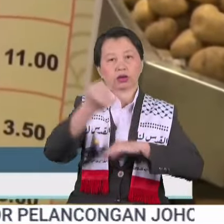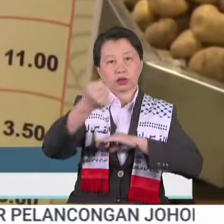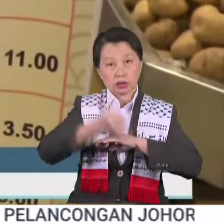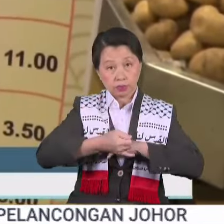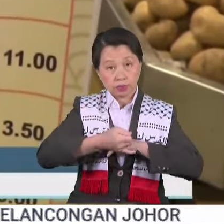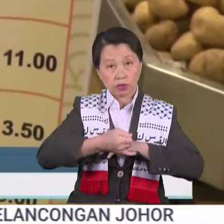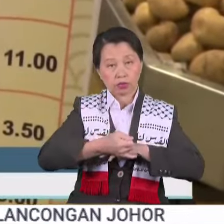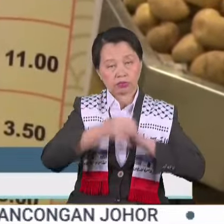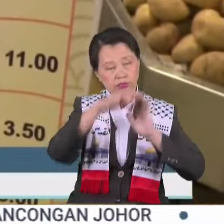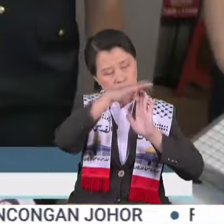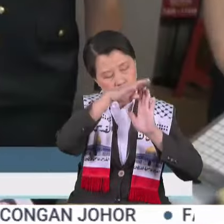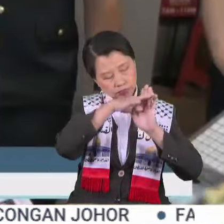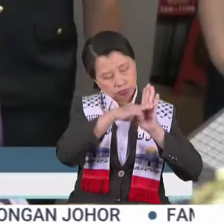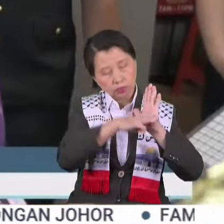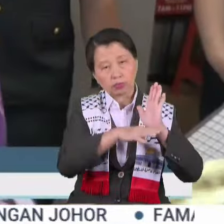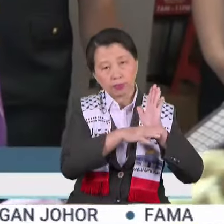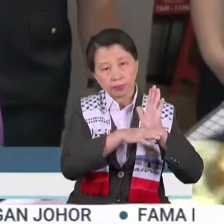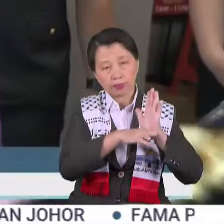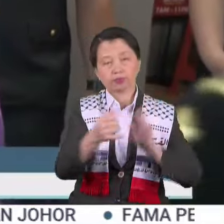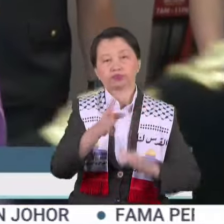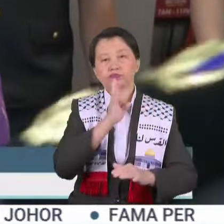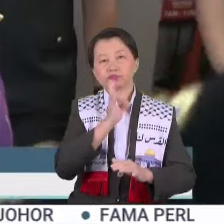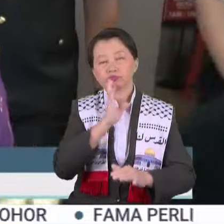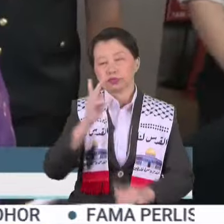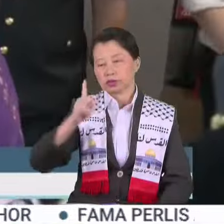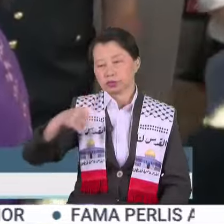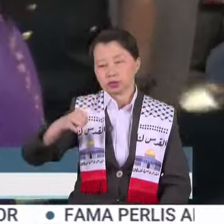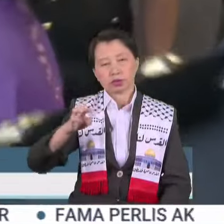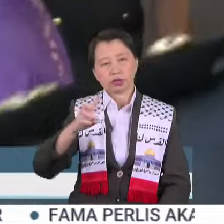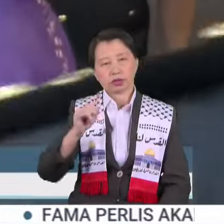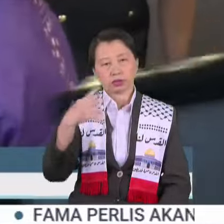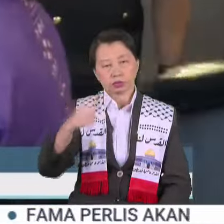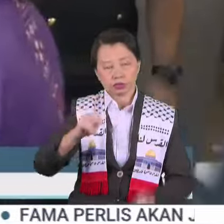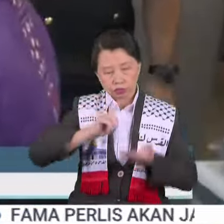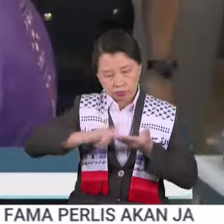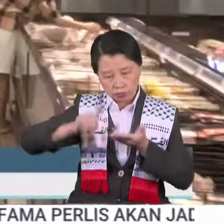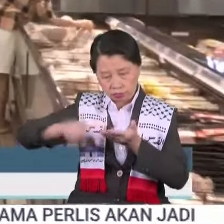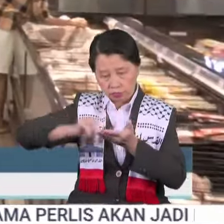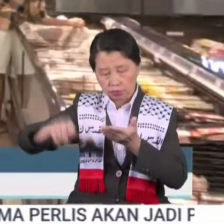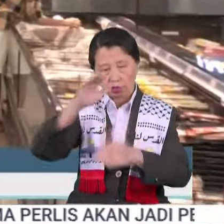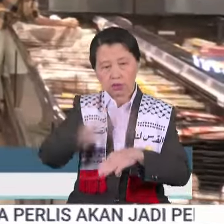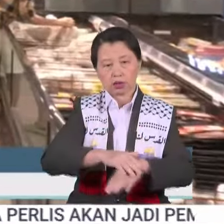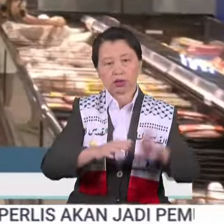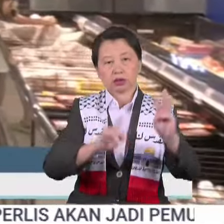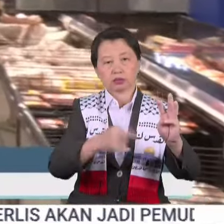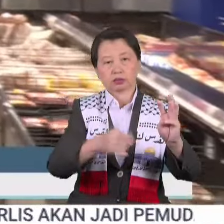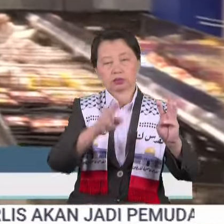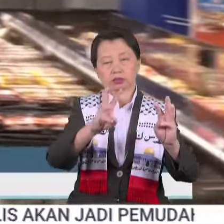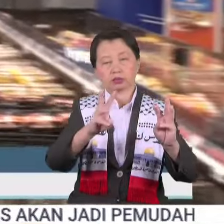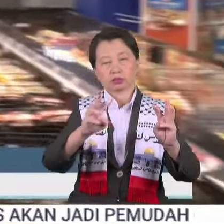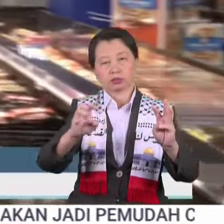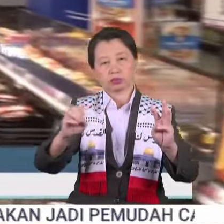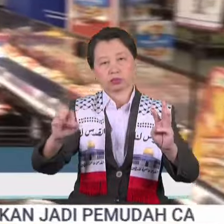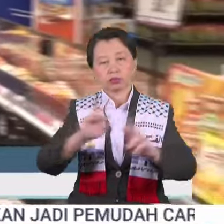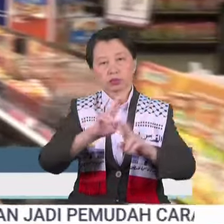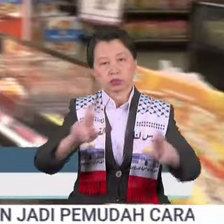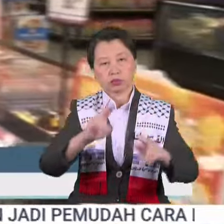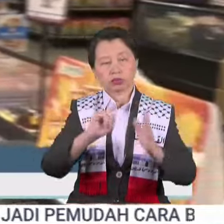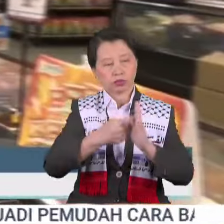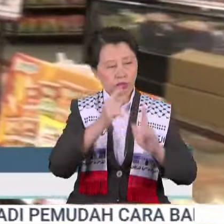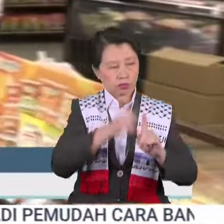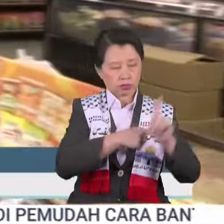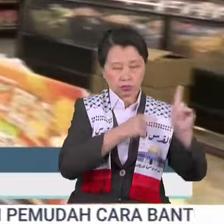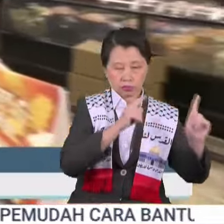itu, Zulfami memaklumkan KPDN Sabah telah menjalankan pemeriksaan ke atas 6,085 premis sejak 1